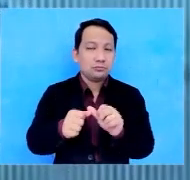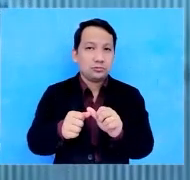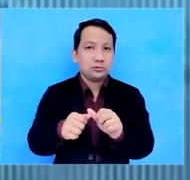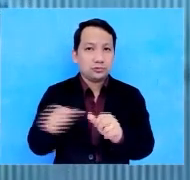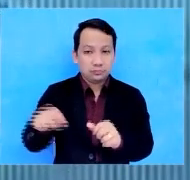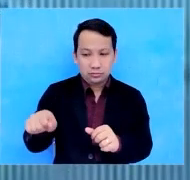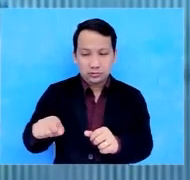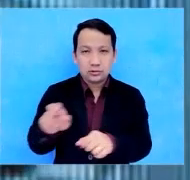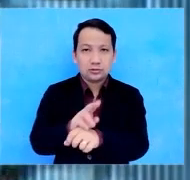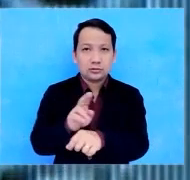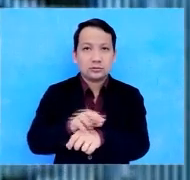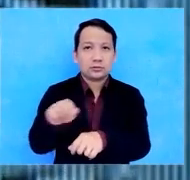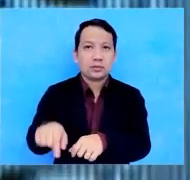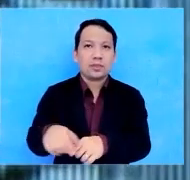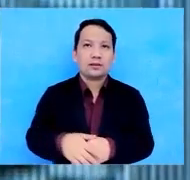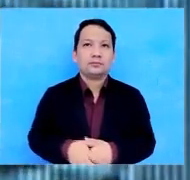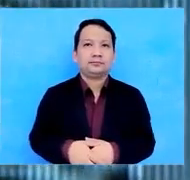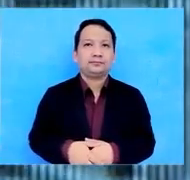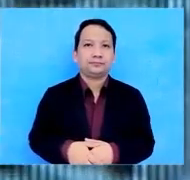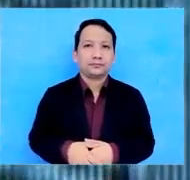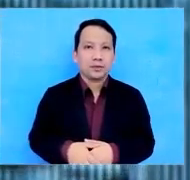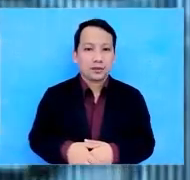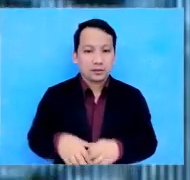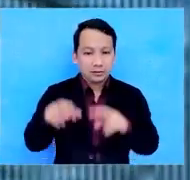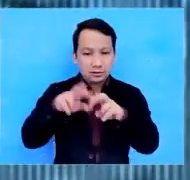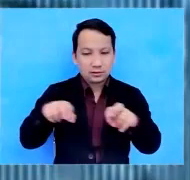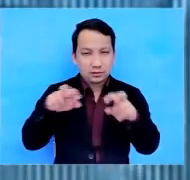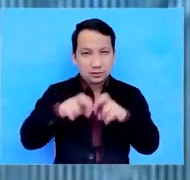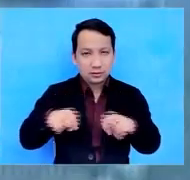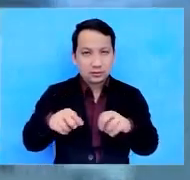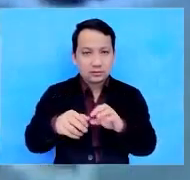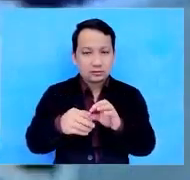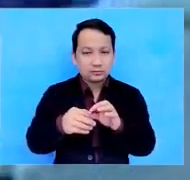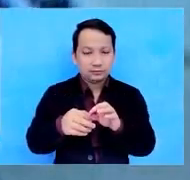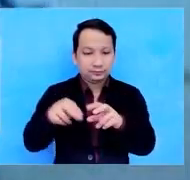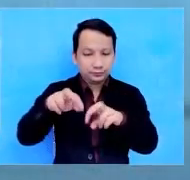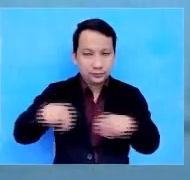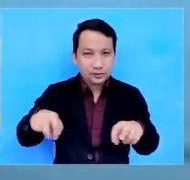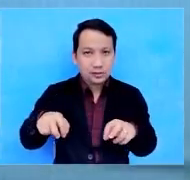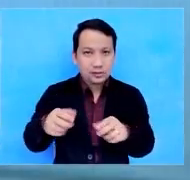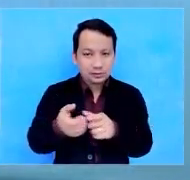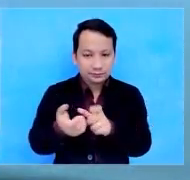na ginamit ng suspect. Isa sa ilalim sa ballistic examination ang mga baso